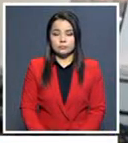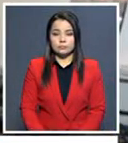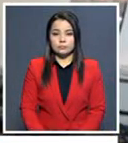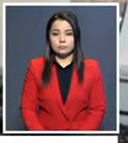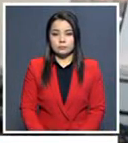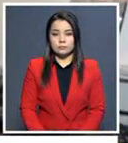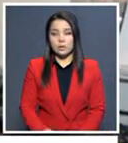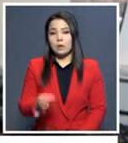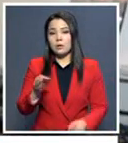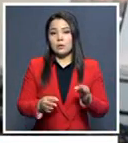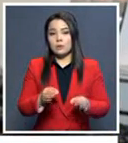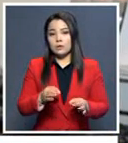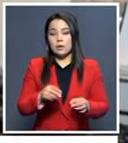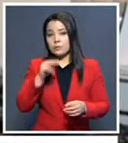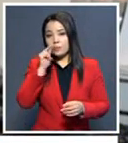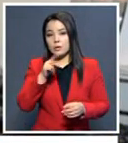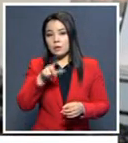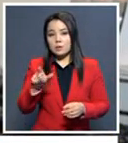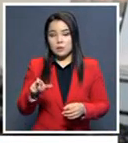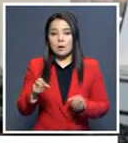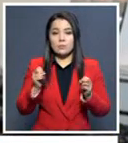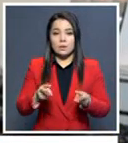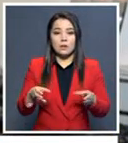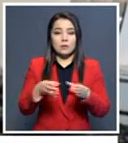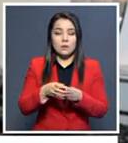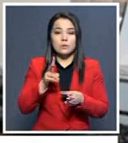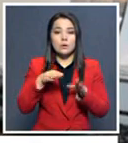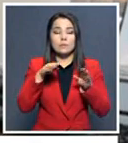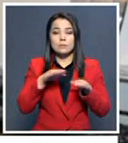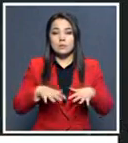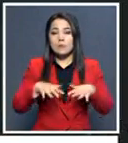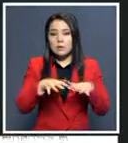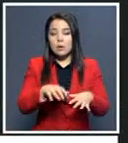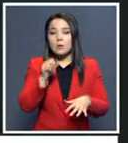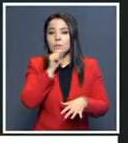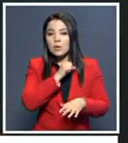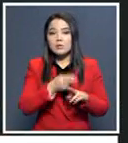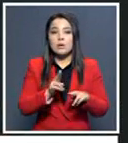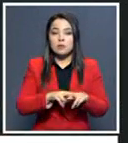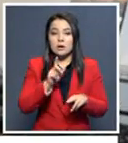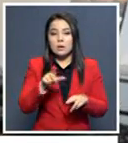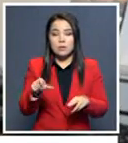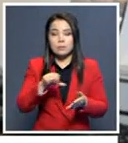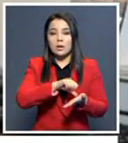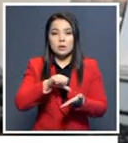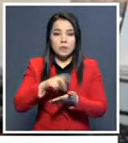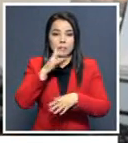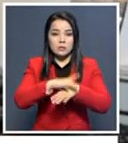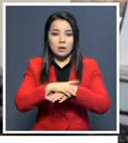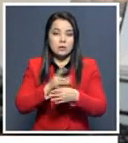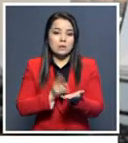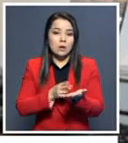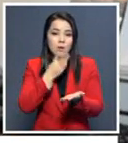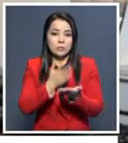Қылмыстық топпен 3 қылмысы дәлелденді малға қатысты. Қазіргі таңда Қазақстан